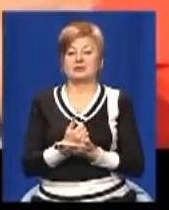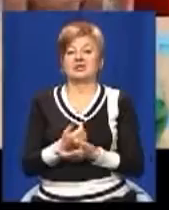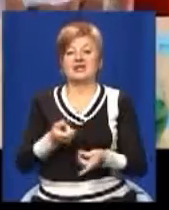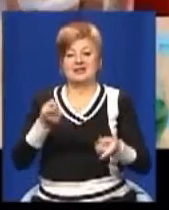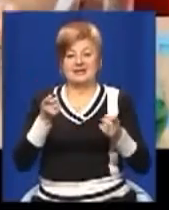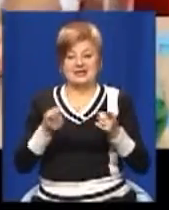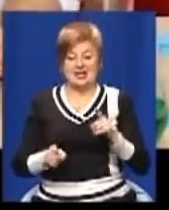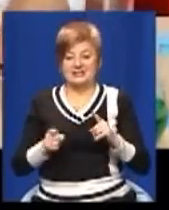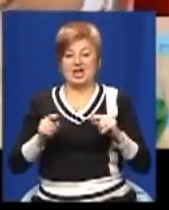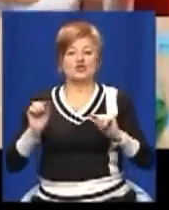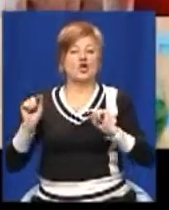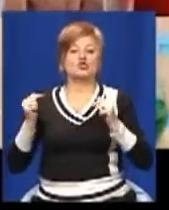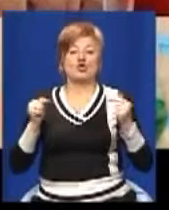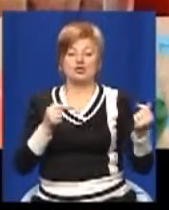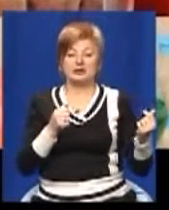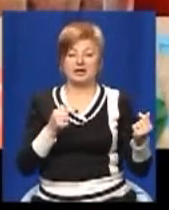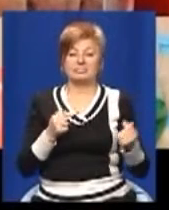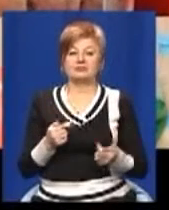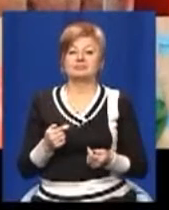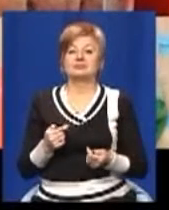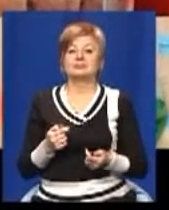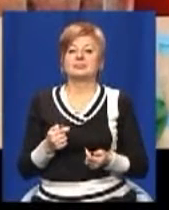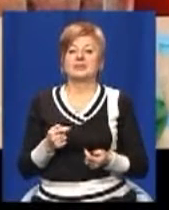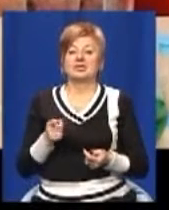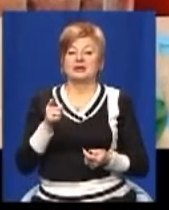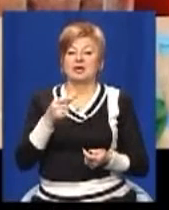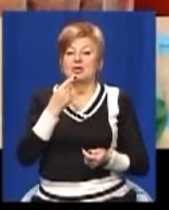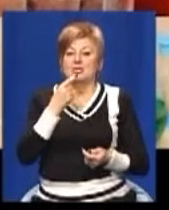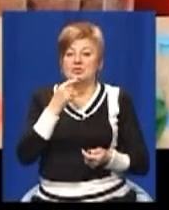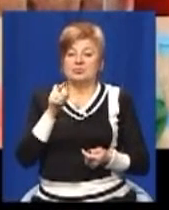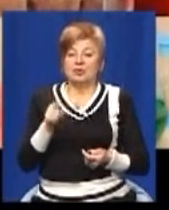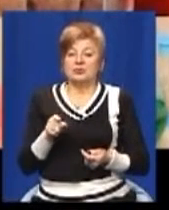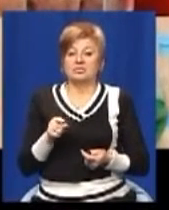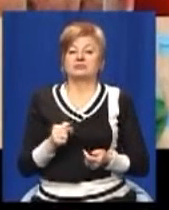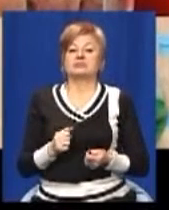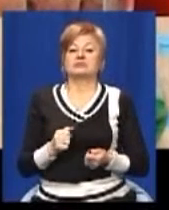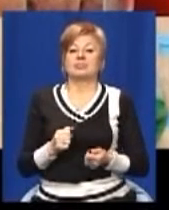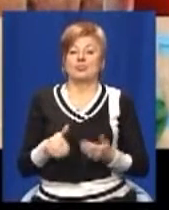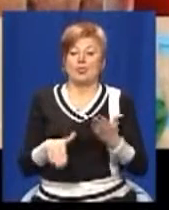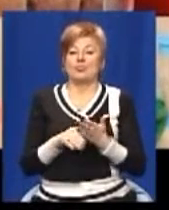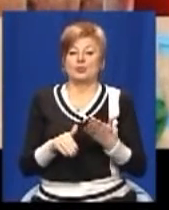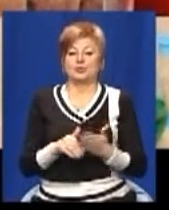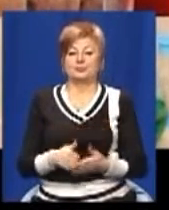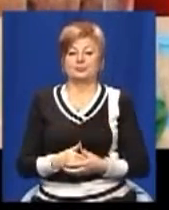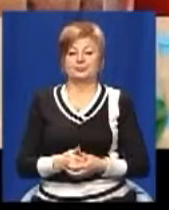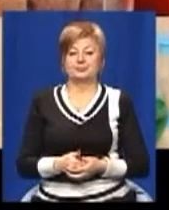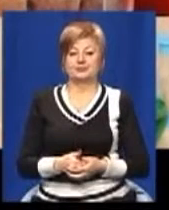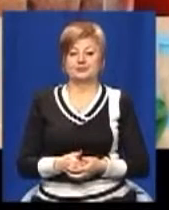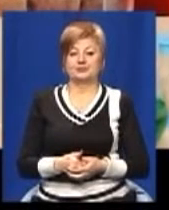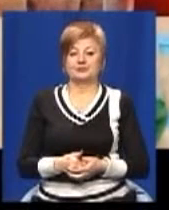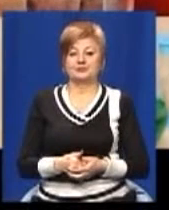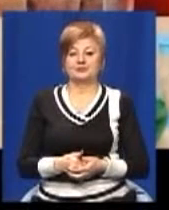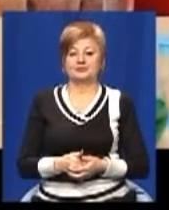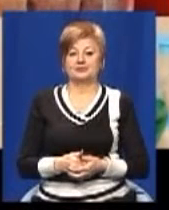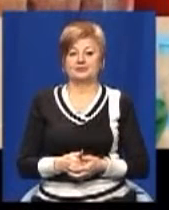справжній шашлик із кульки. Тримайте. Давайте, ви тримайте ось тут, а я вам допоможу. Ось